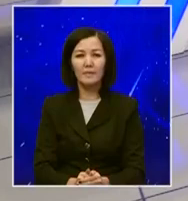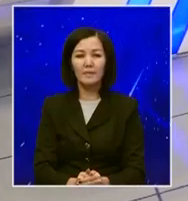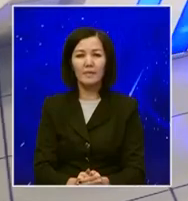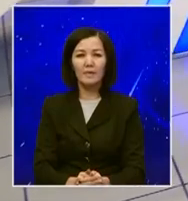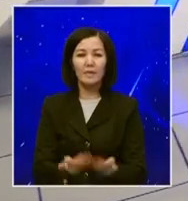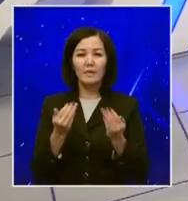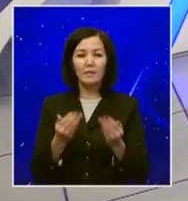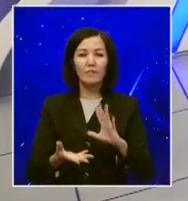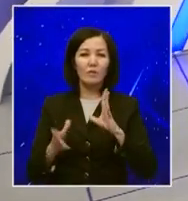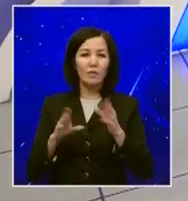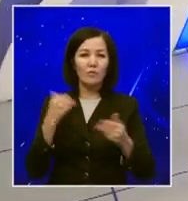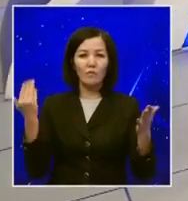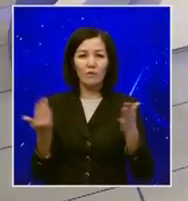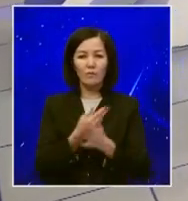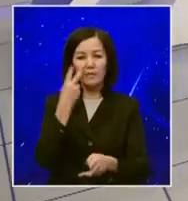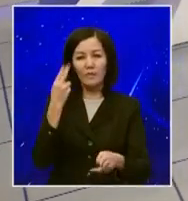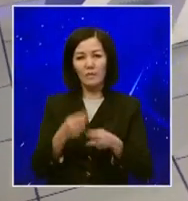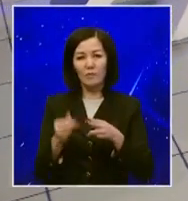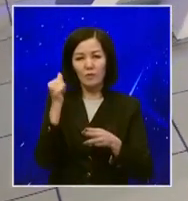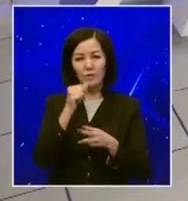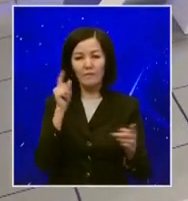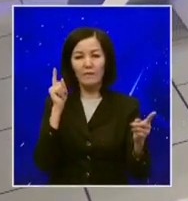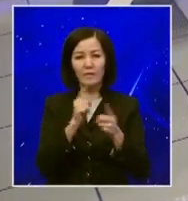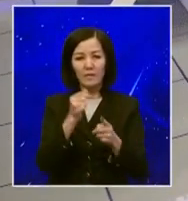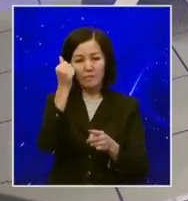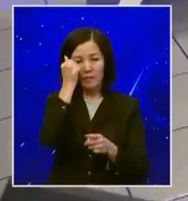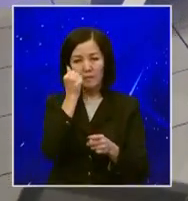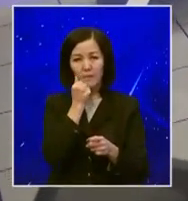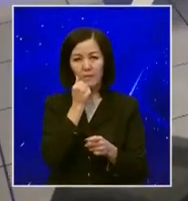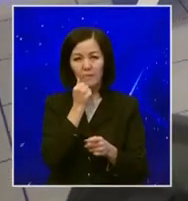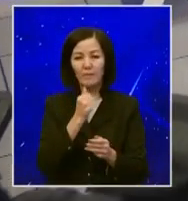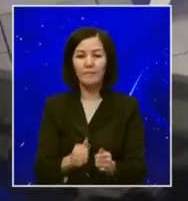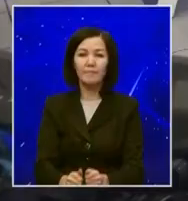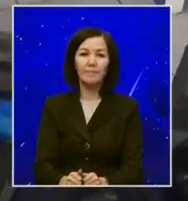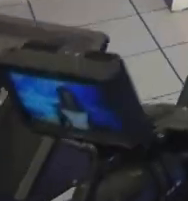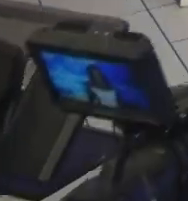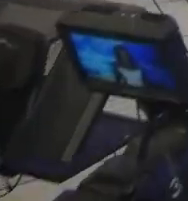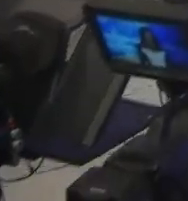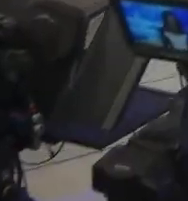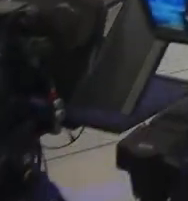Это была последняя информация на сегодня. Спасибо за внимание. Всего доброго.